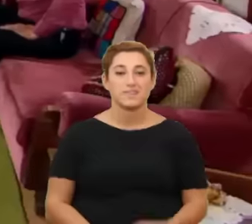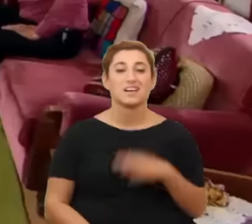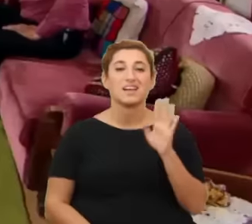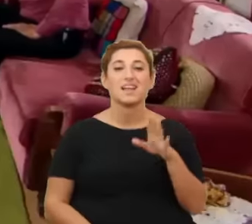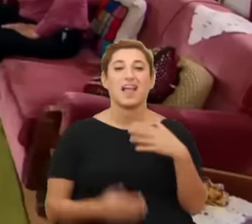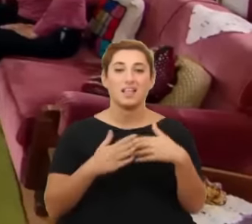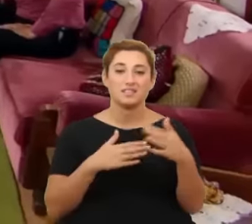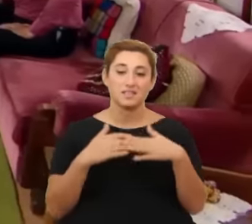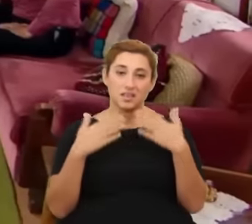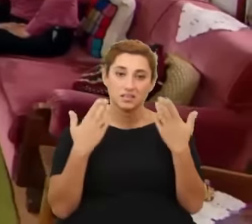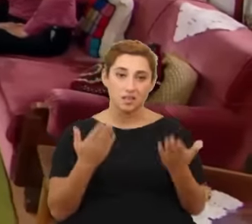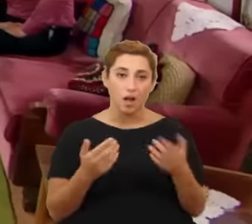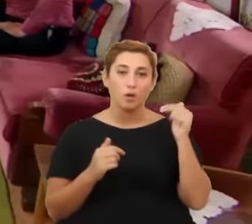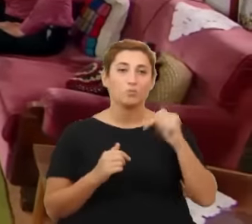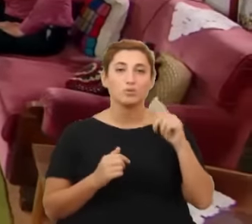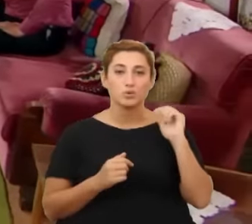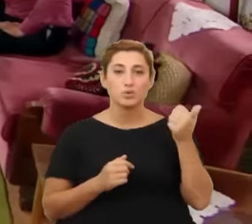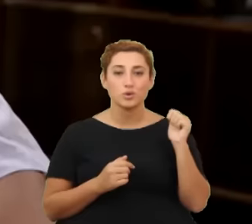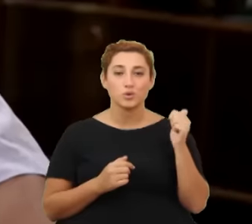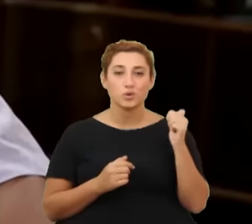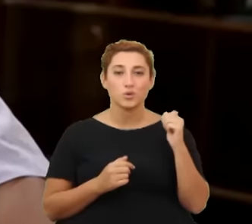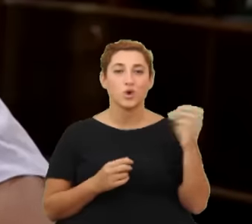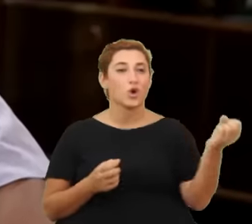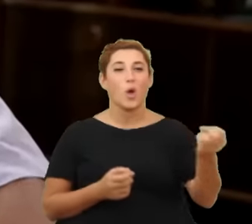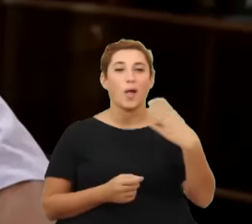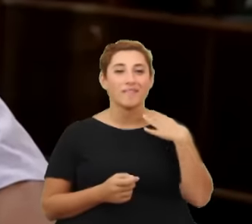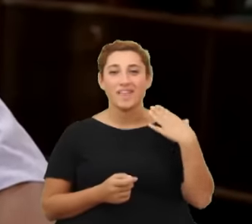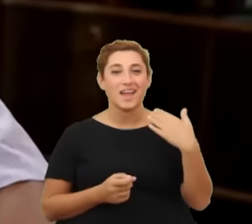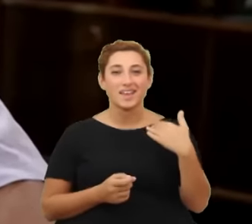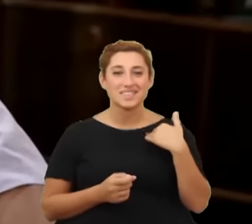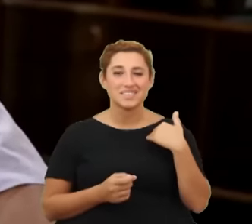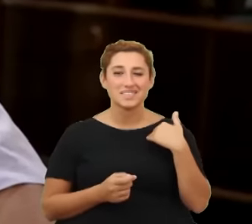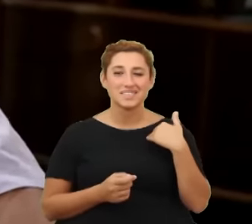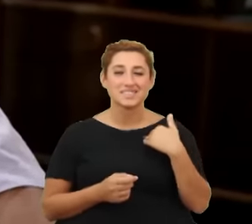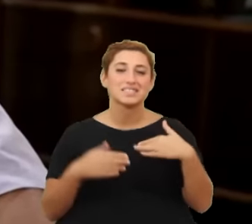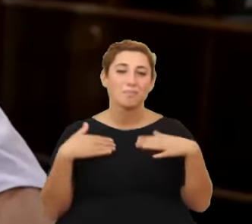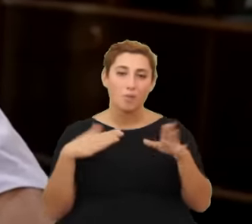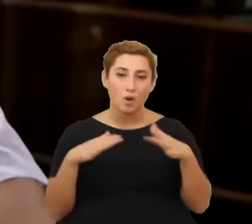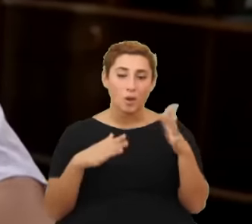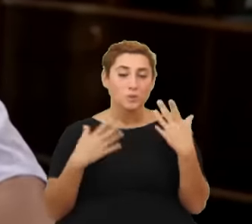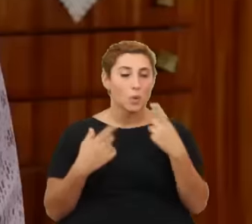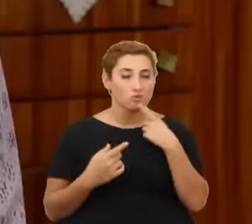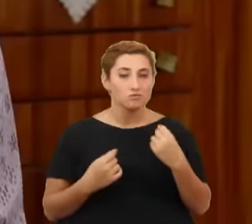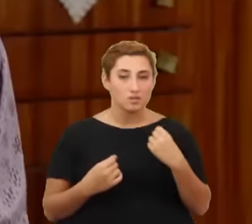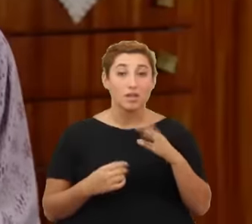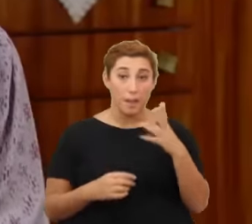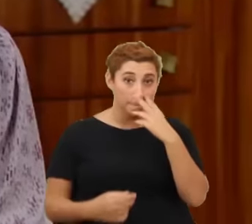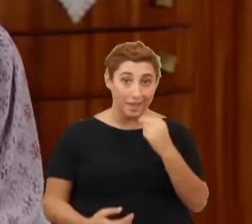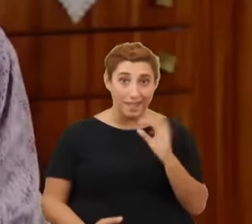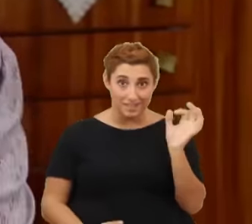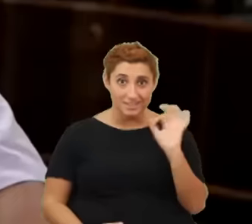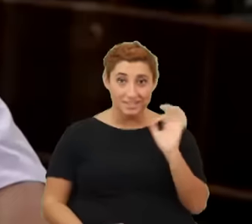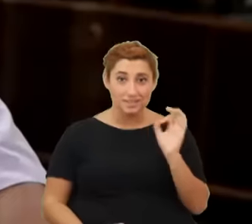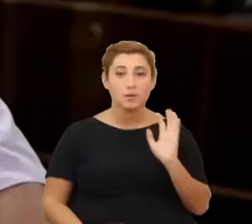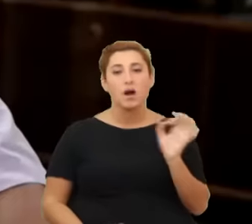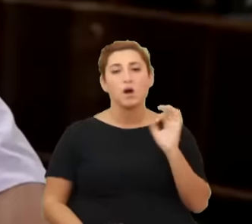Ya elinize sağlık. Bugün gönderdiğiniz börek çok güzel ya. Beğendiniz yani